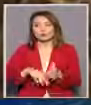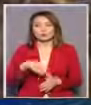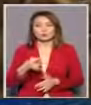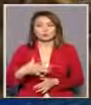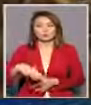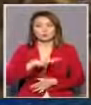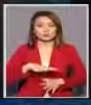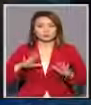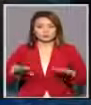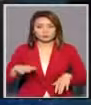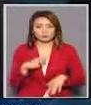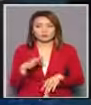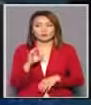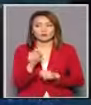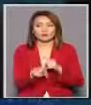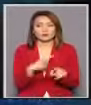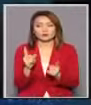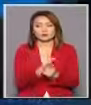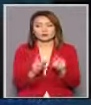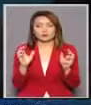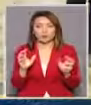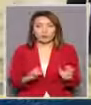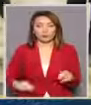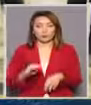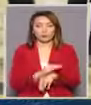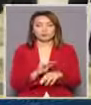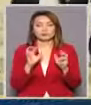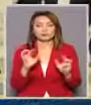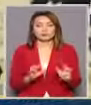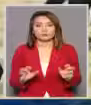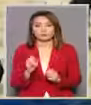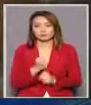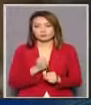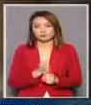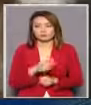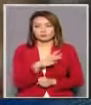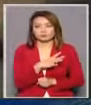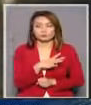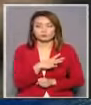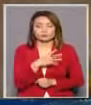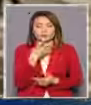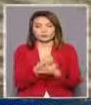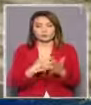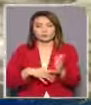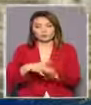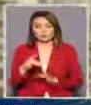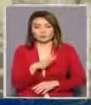республиканском референдуме по вопросу внесения изменений и дополнений в конституцию республики казахстан и сделал свой выбор